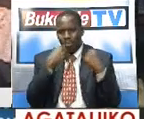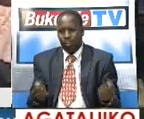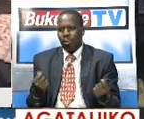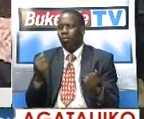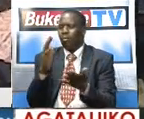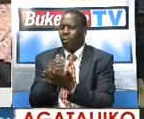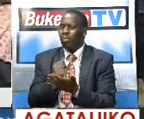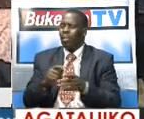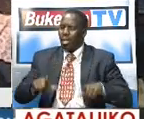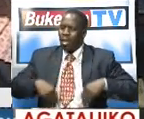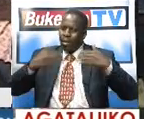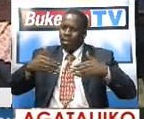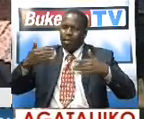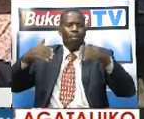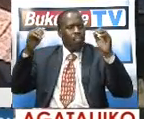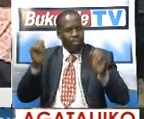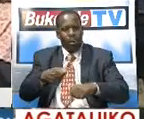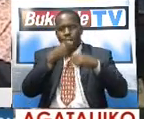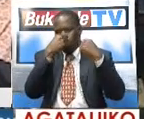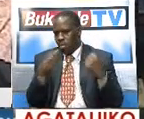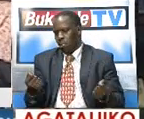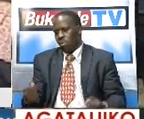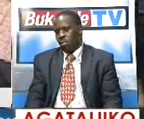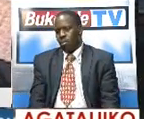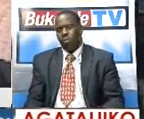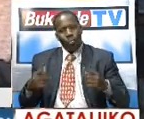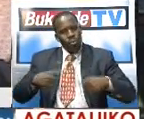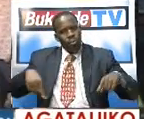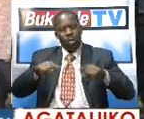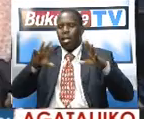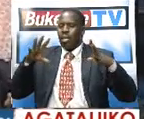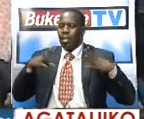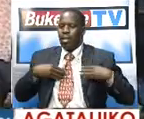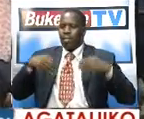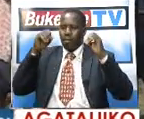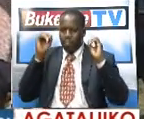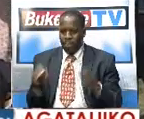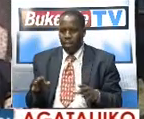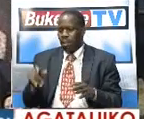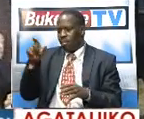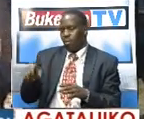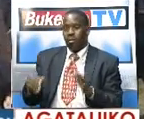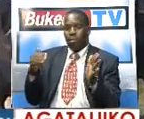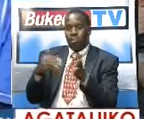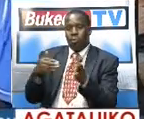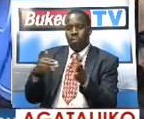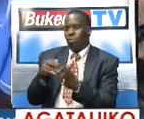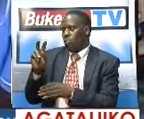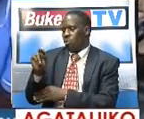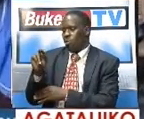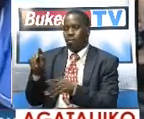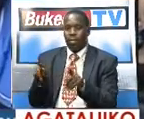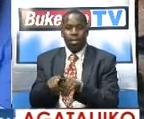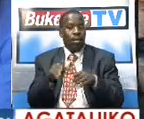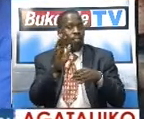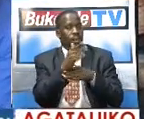not sustainable. We cannot allow ourselves to be at risk as a nation. Ye